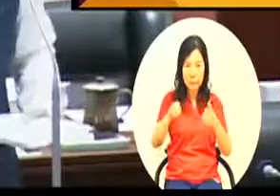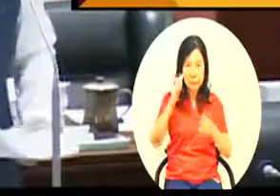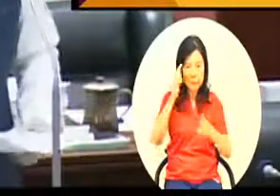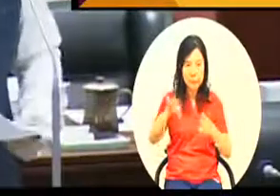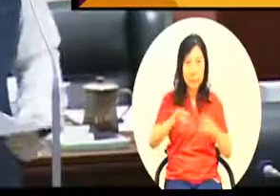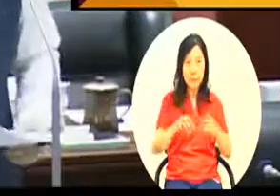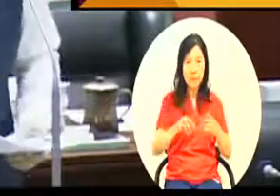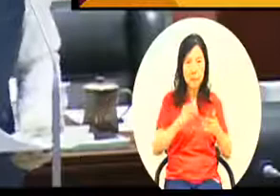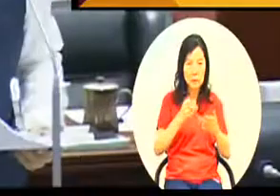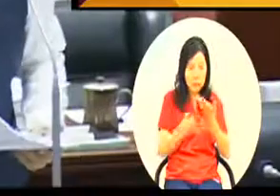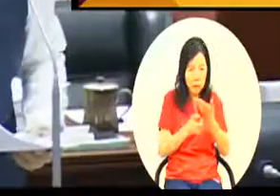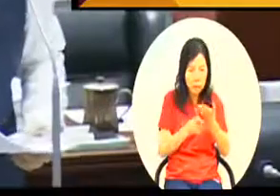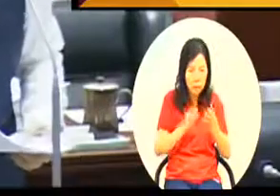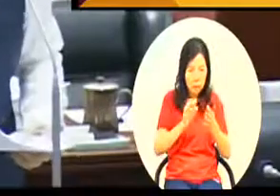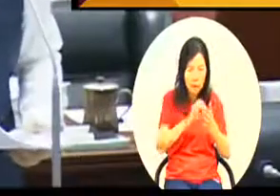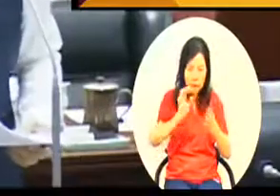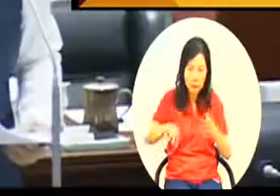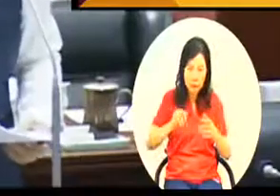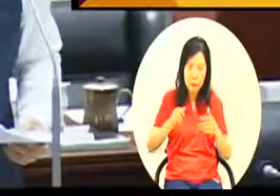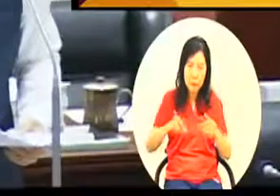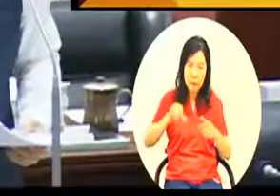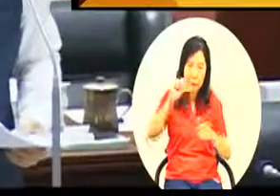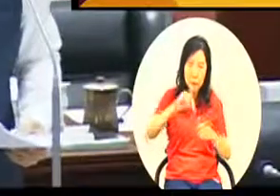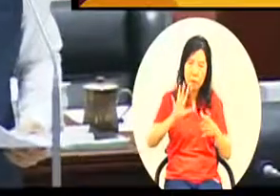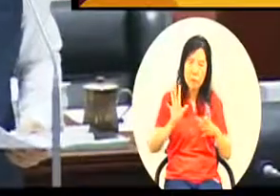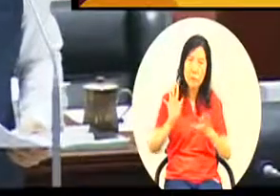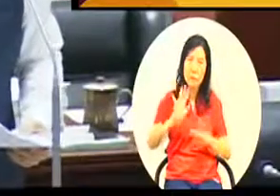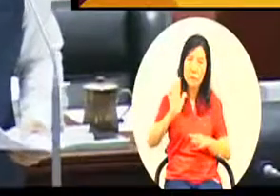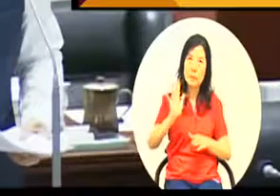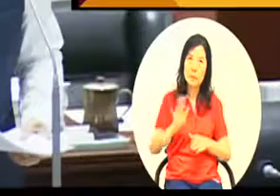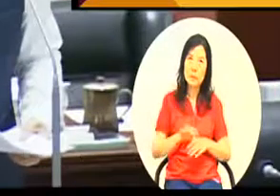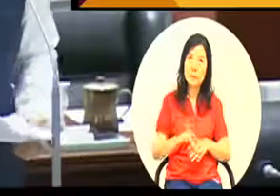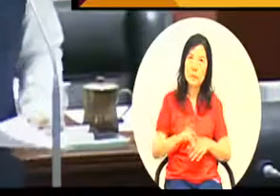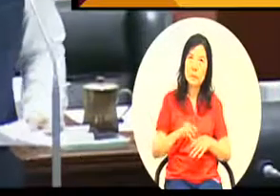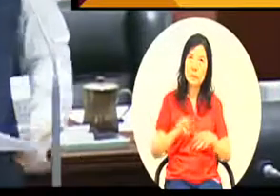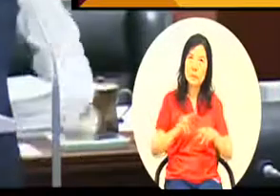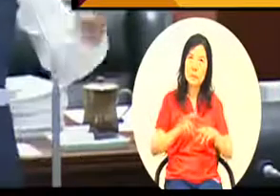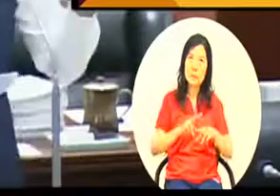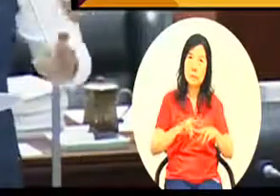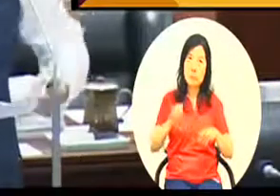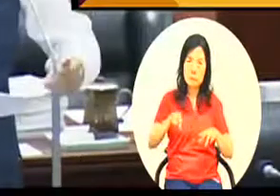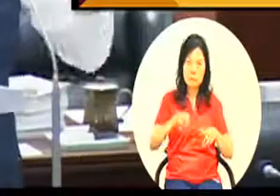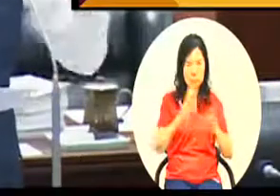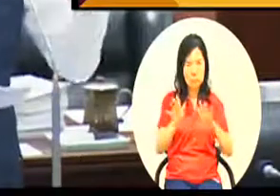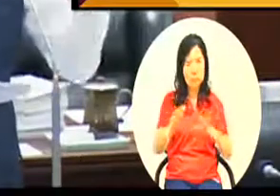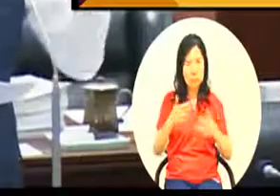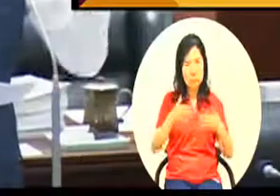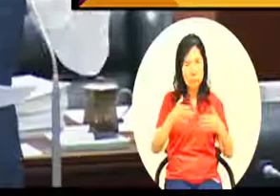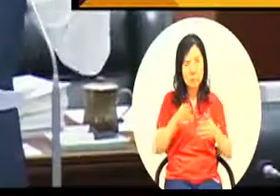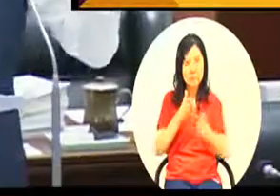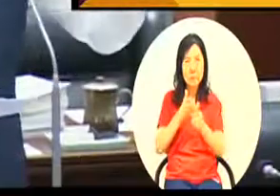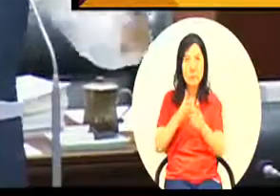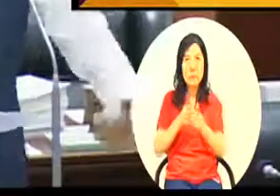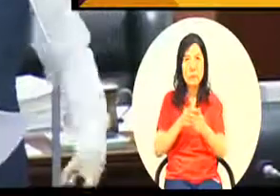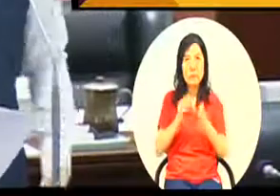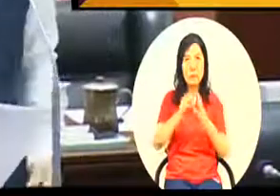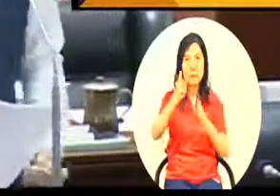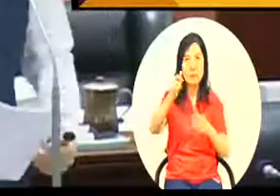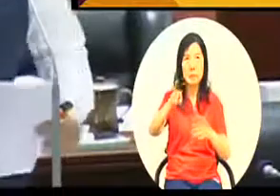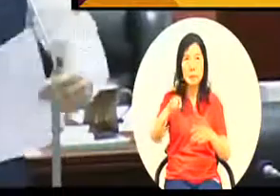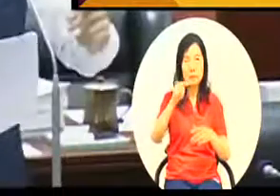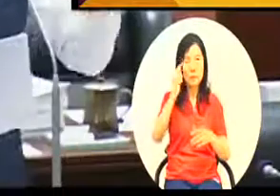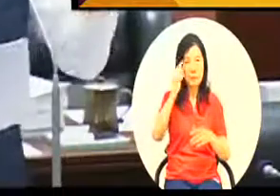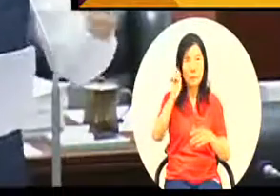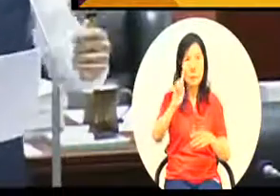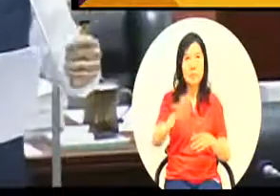罪化之后，是不是他们就不去适用毒品了，或者是这个刑责没有，他们就是这样子吗？我想这个问题，我想请教局长您的看